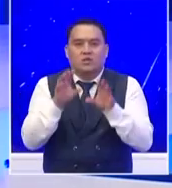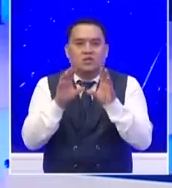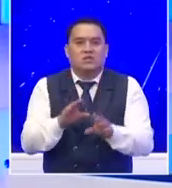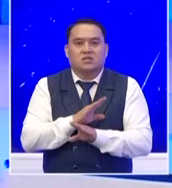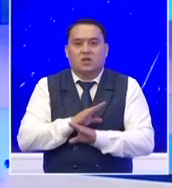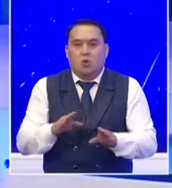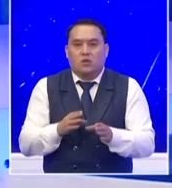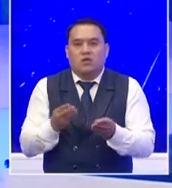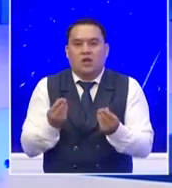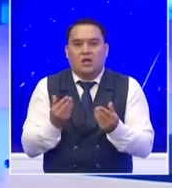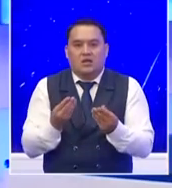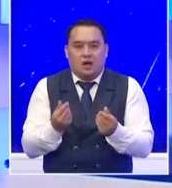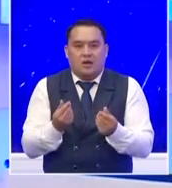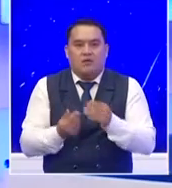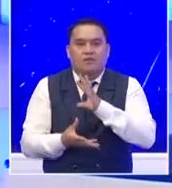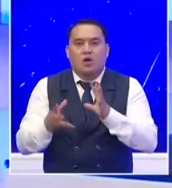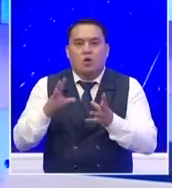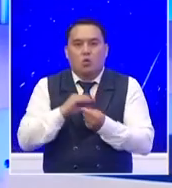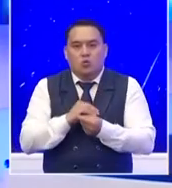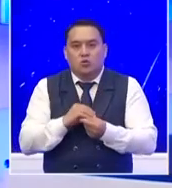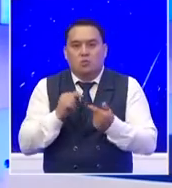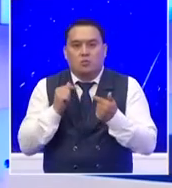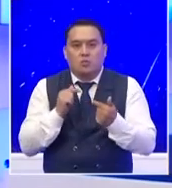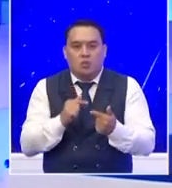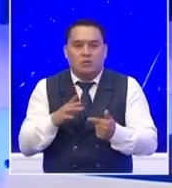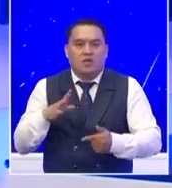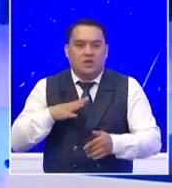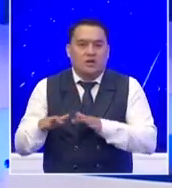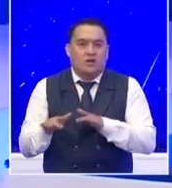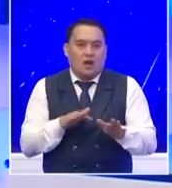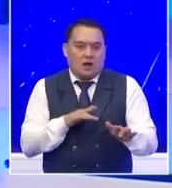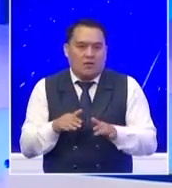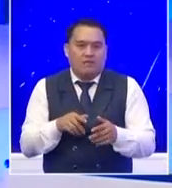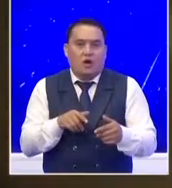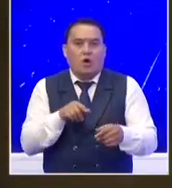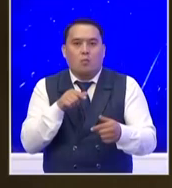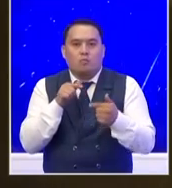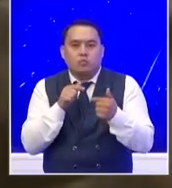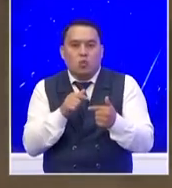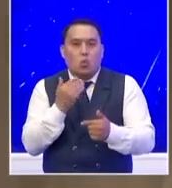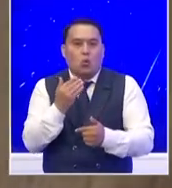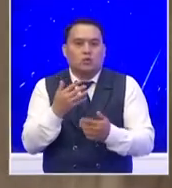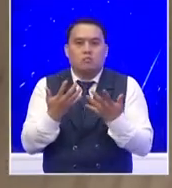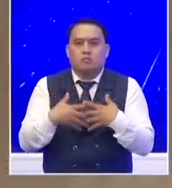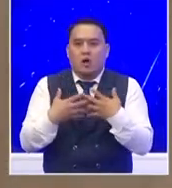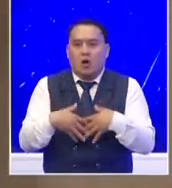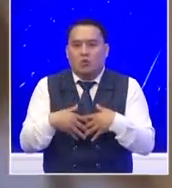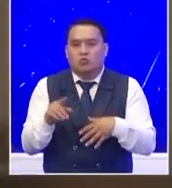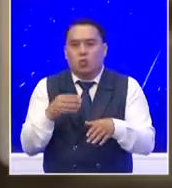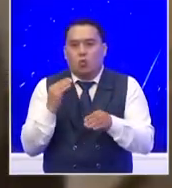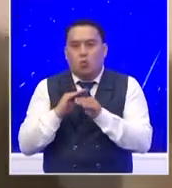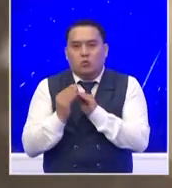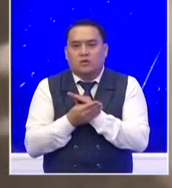и незаконном обналичивании денег. В результате противоправной деятельности их контрагенты по предварительным подсчетам уклонились от